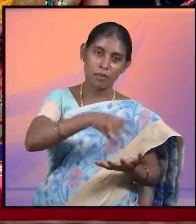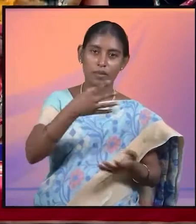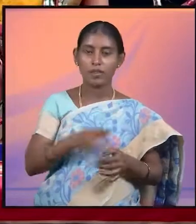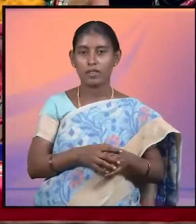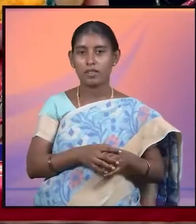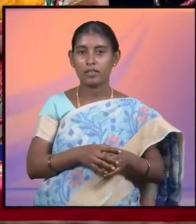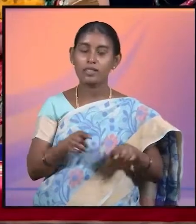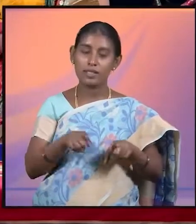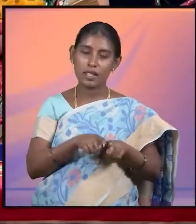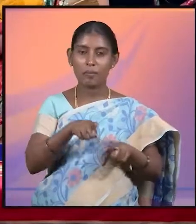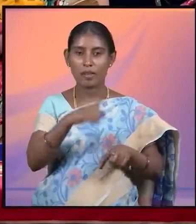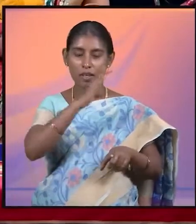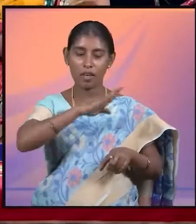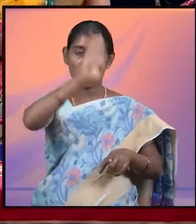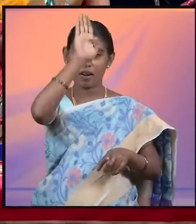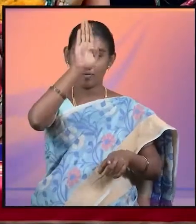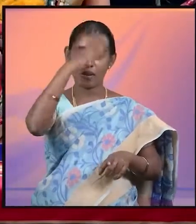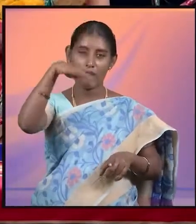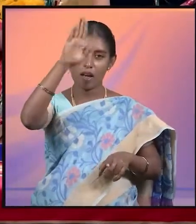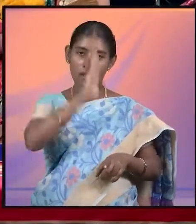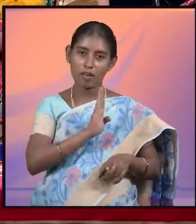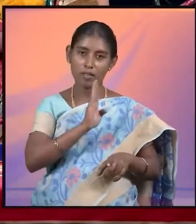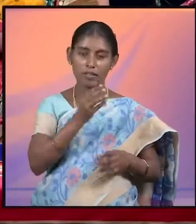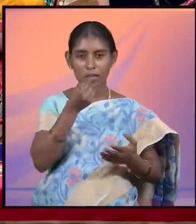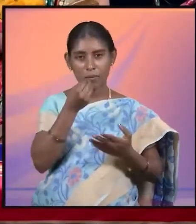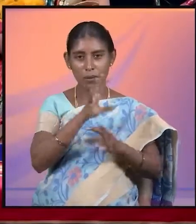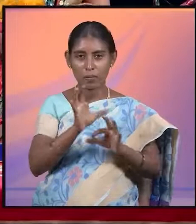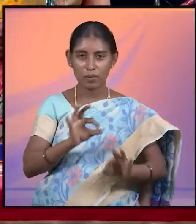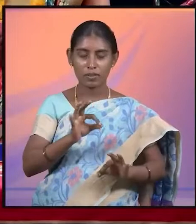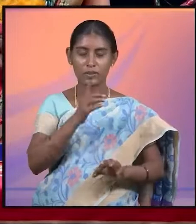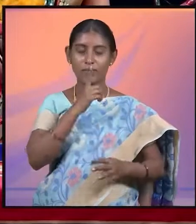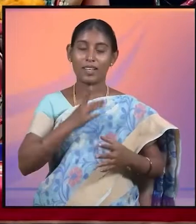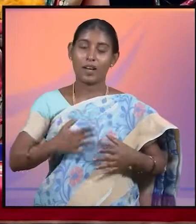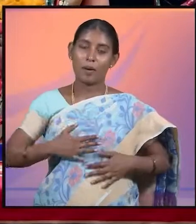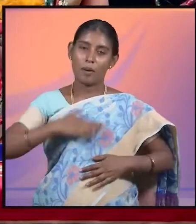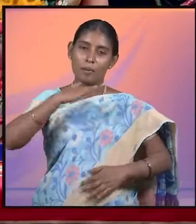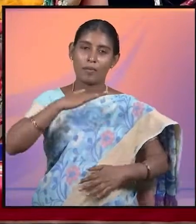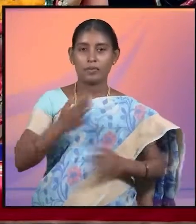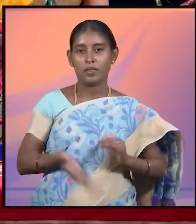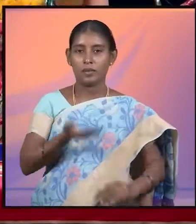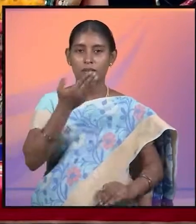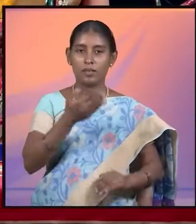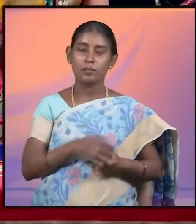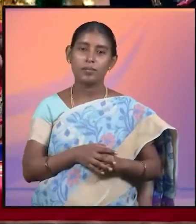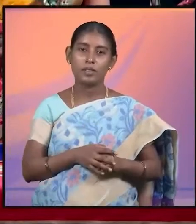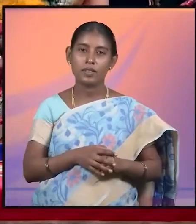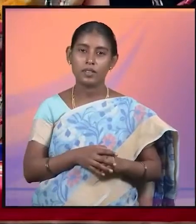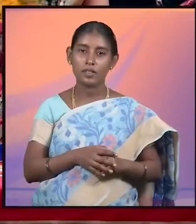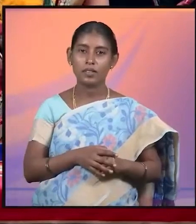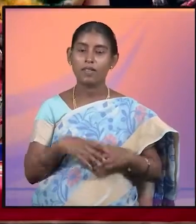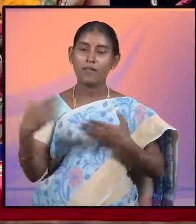போட்டாங்க. அவரும் சாப்பிட்டுட்டு திருப்தியா போயிட்டாரு. அப்ப